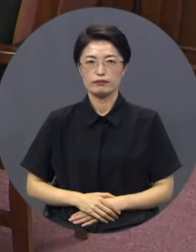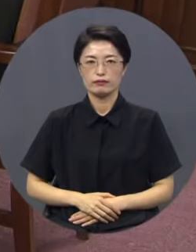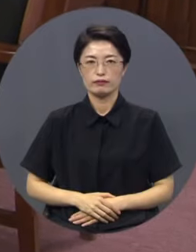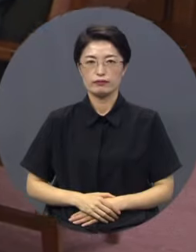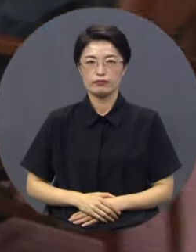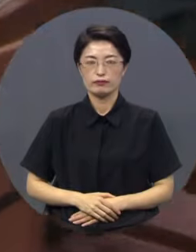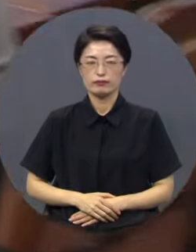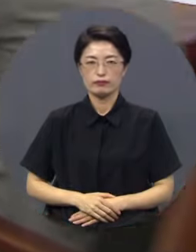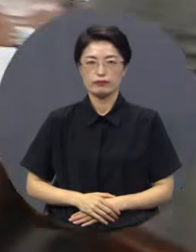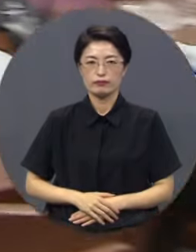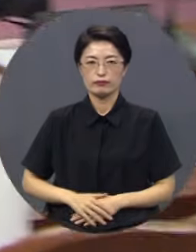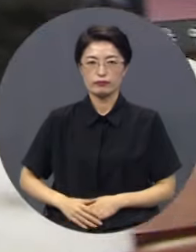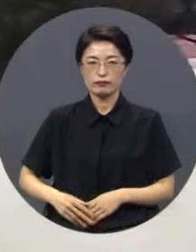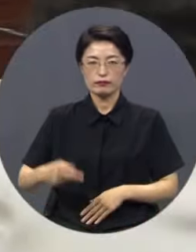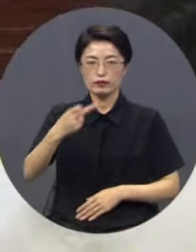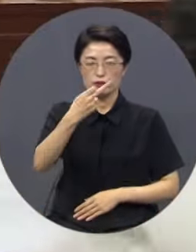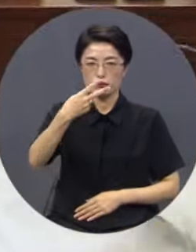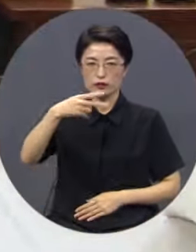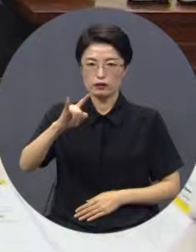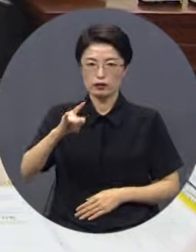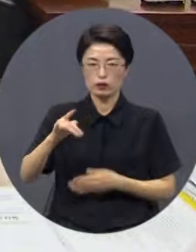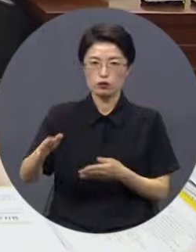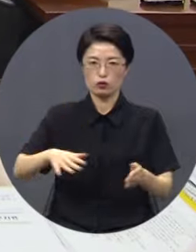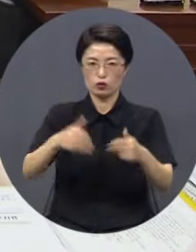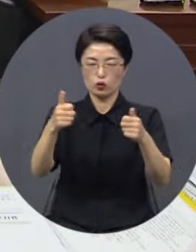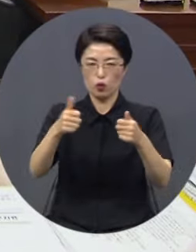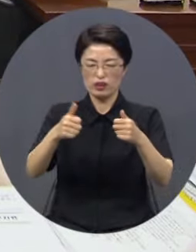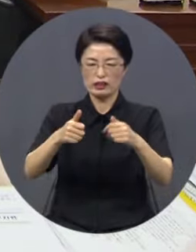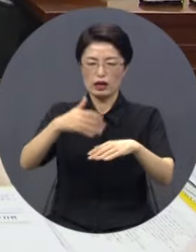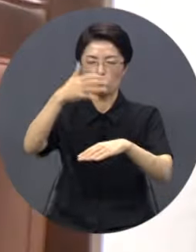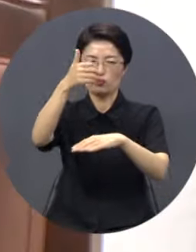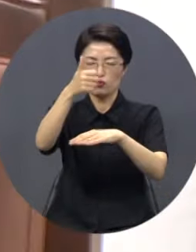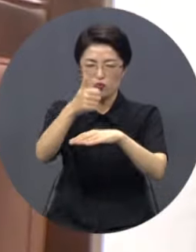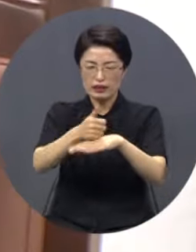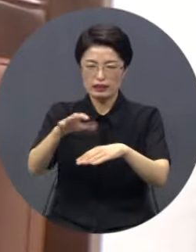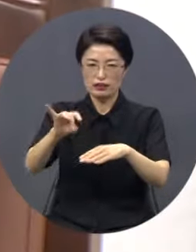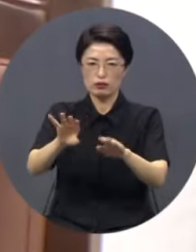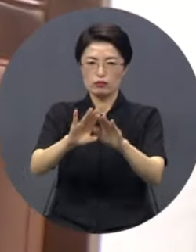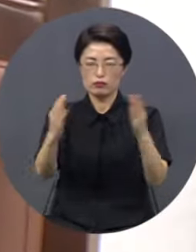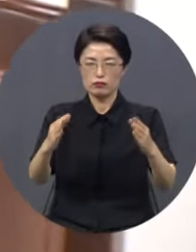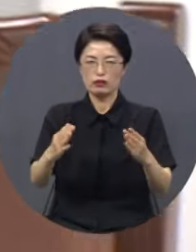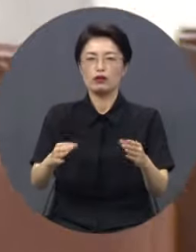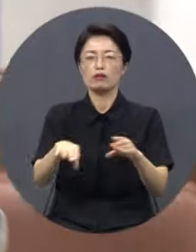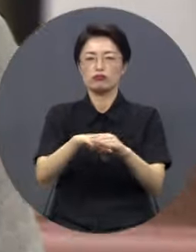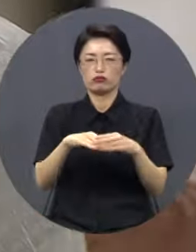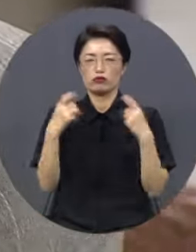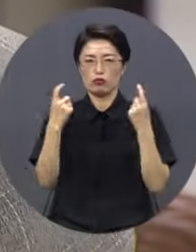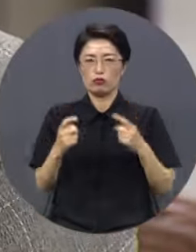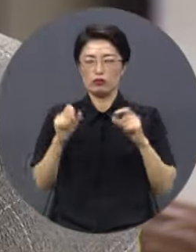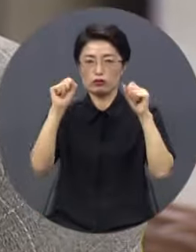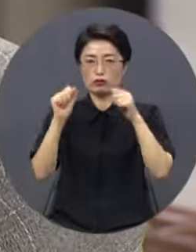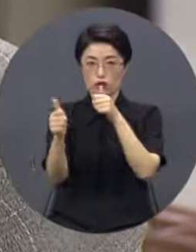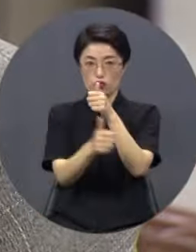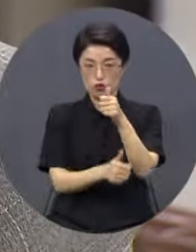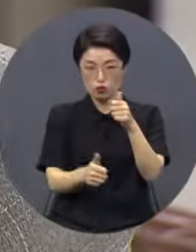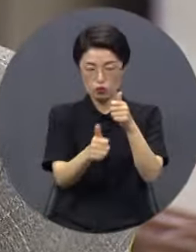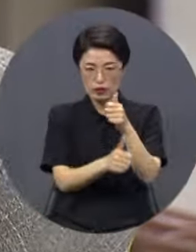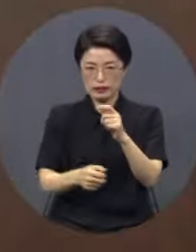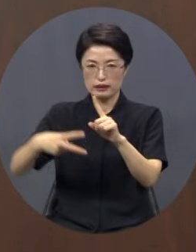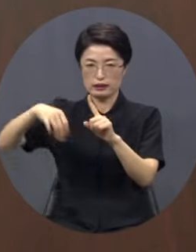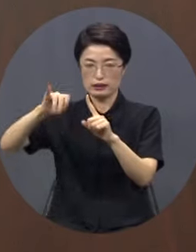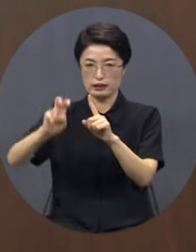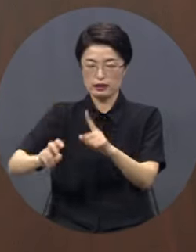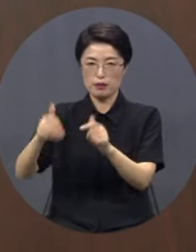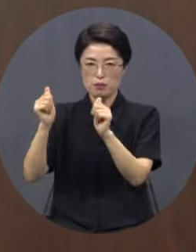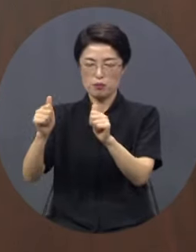취재했습니다 12대 도의회 후반기 들어 처음 열린 문화관광 체육 위원회 최근 일신 판결에서 유죄가